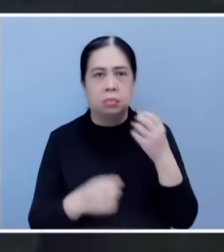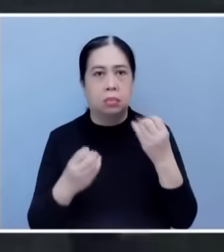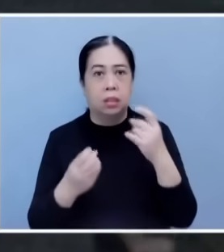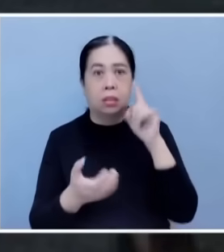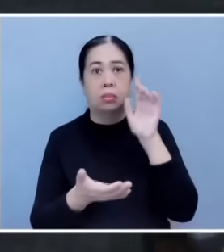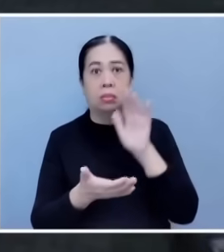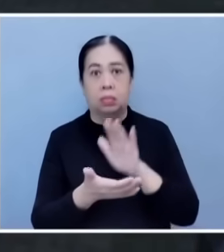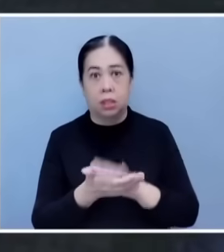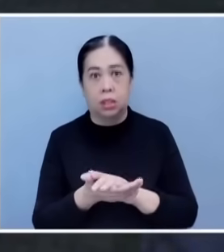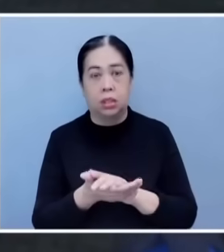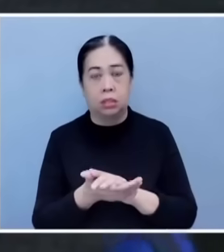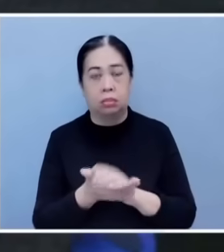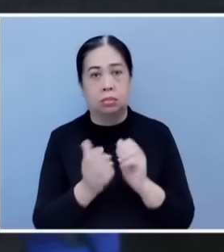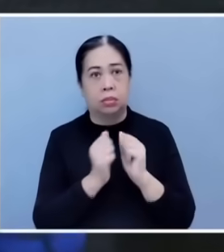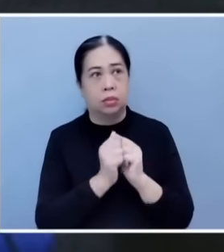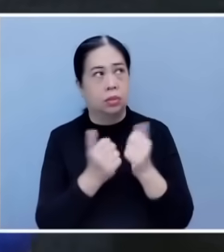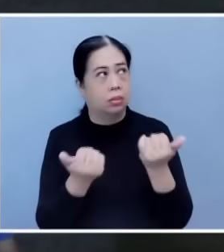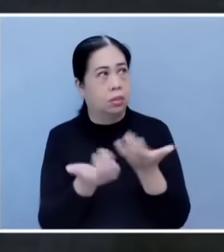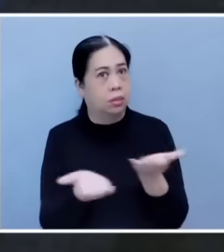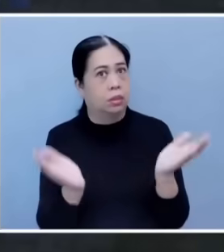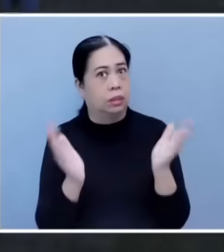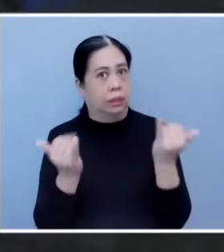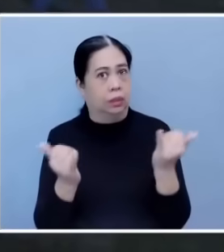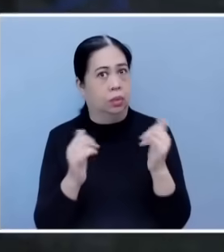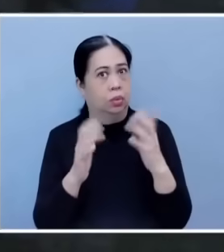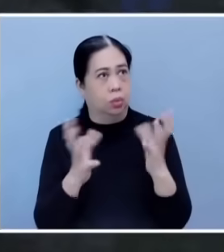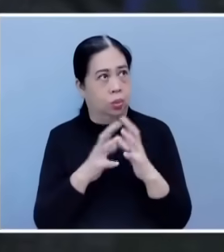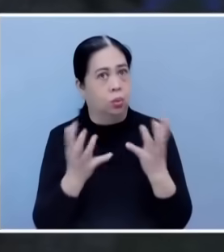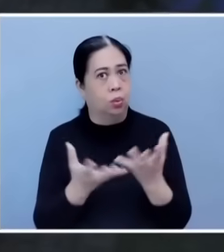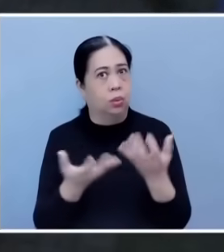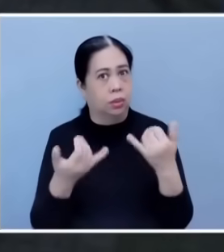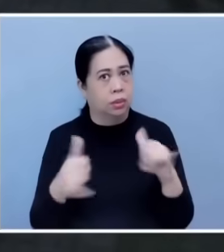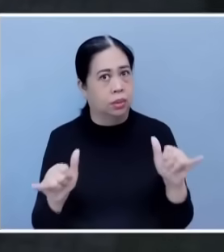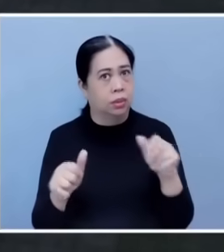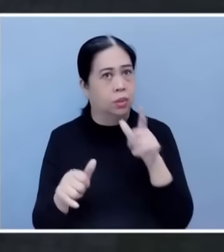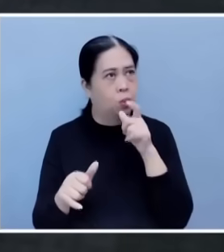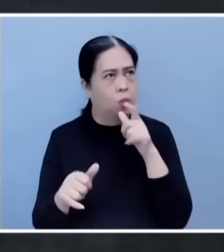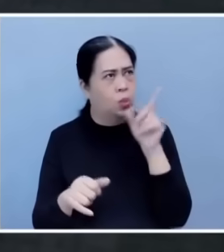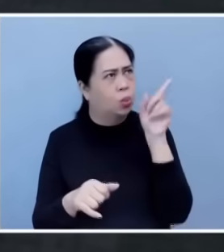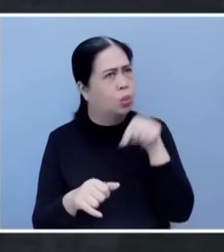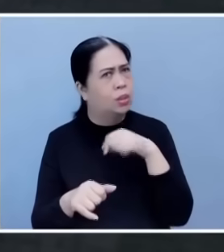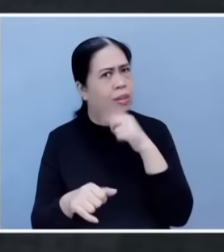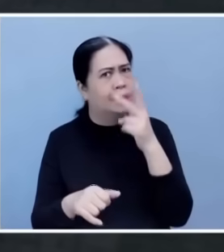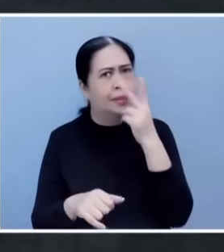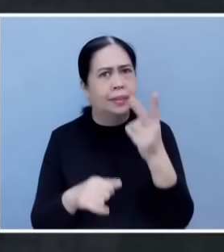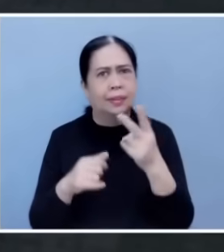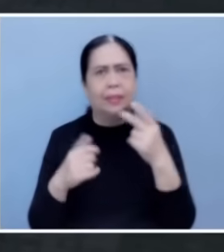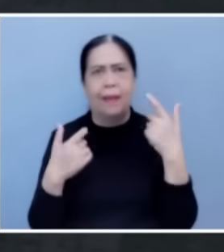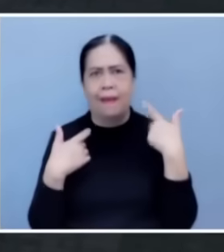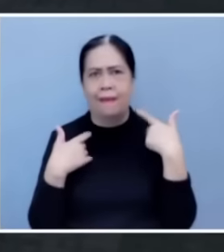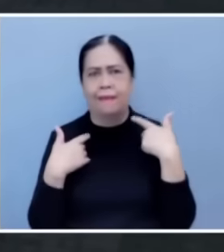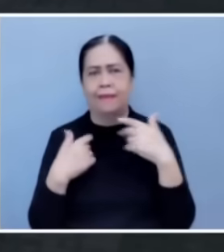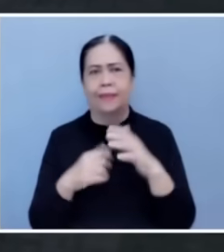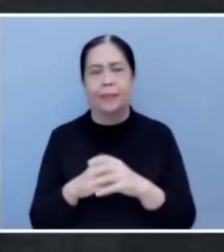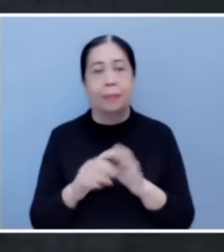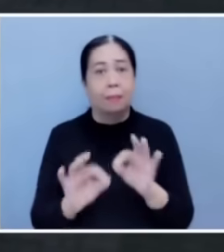na kasama natin dito sa mundong ibabaw ang mga hindi nakikitang nilalang. Ang mahalaga